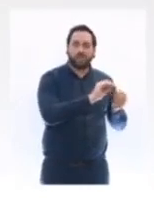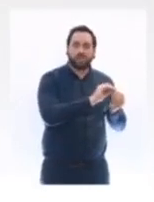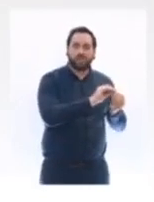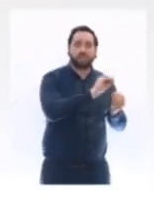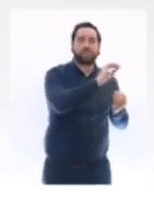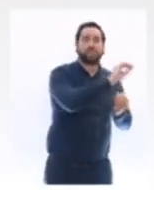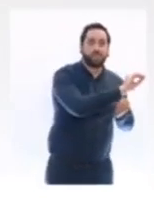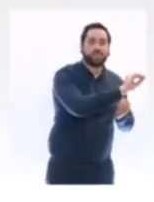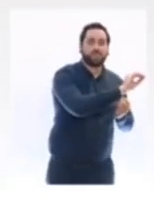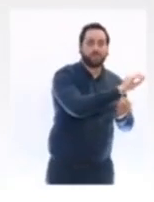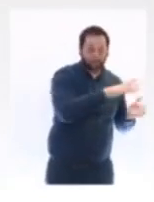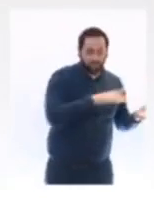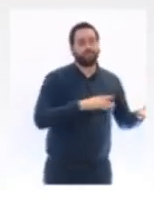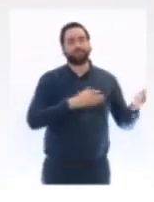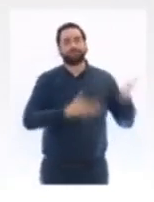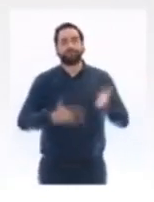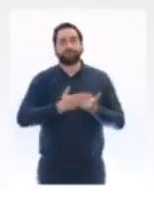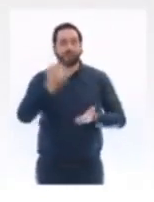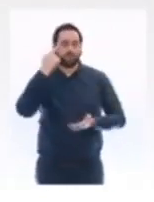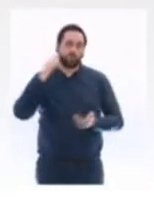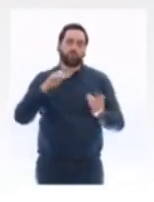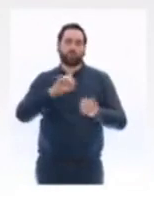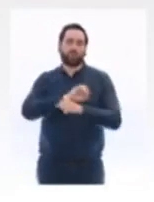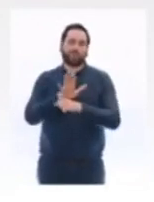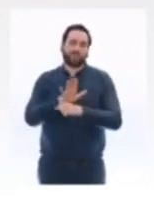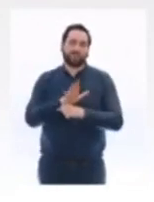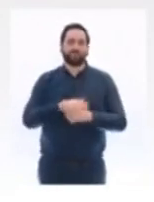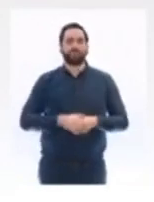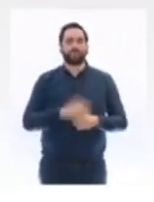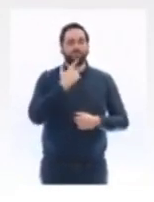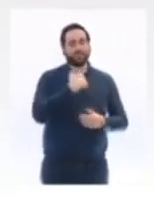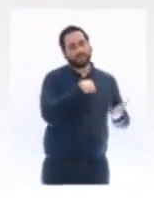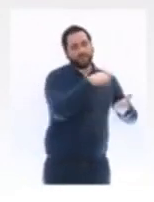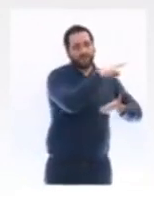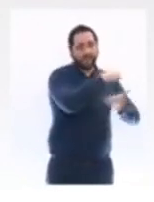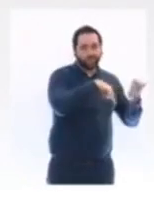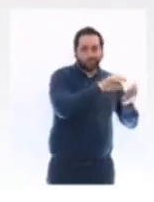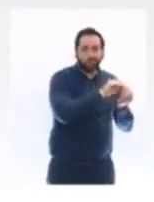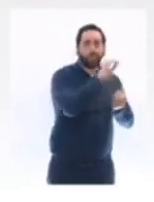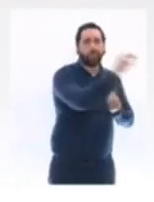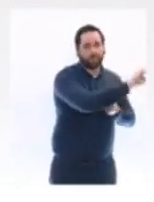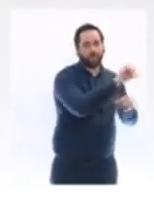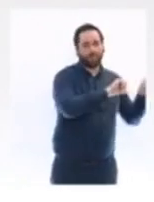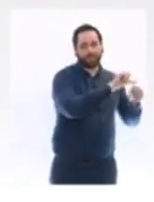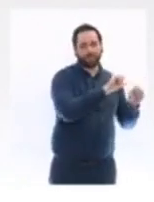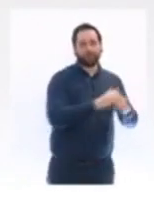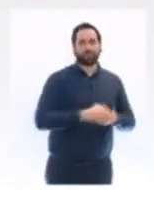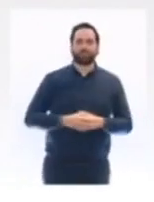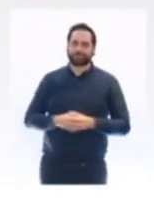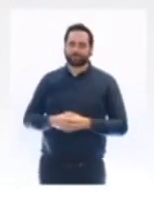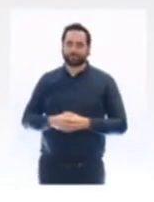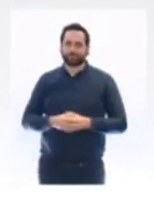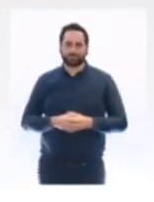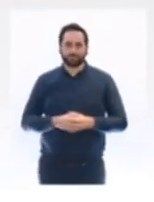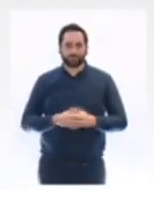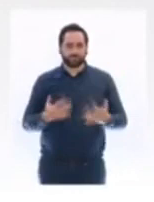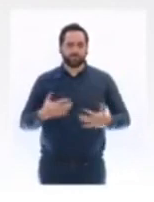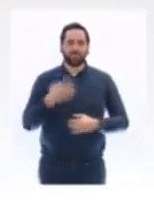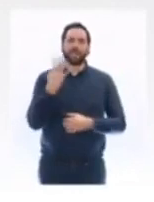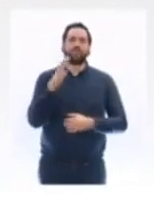Monsieur le Premier ministre, j'ai déclenché le plan blanc national qui vise à demander aux agences de santé sur